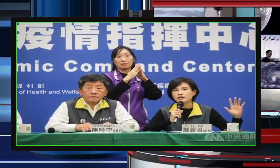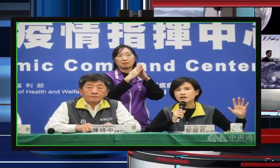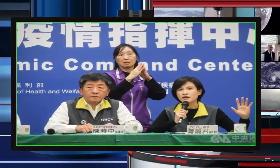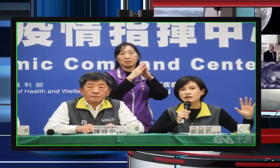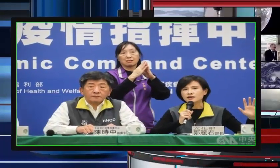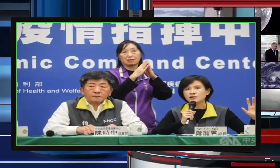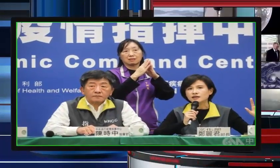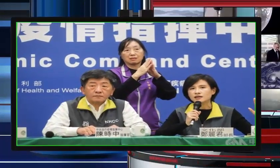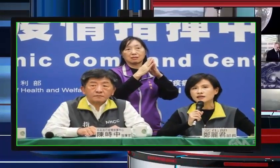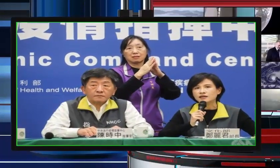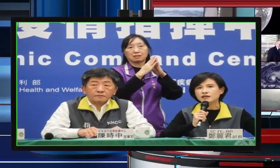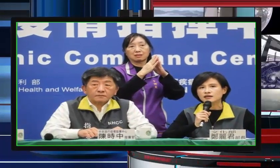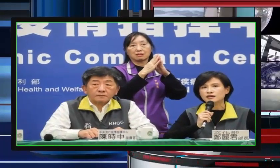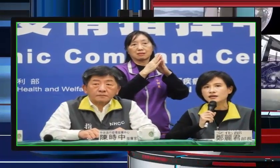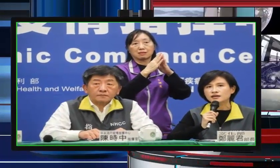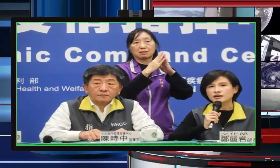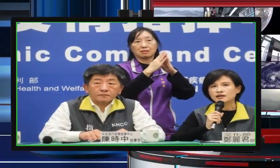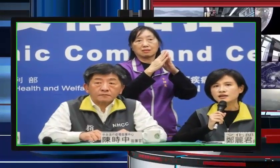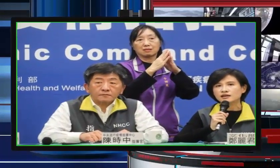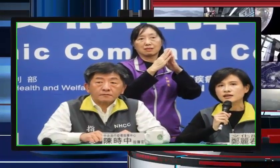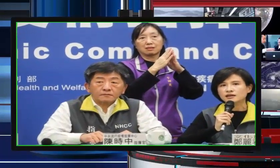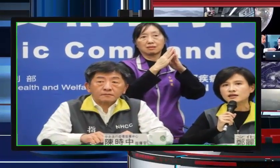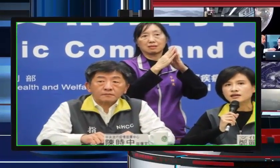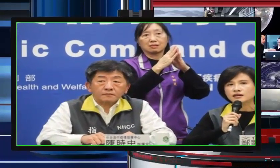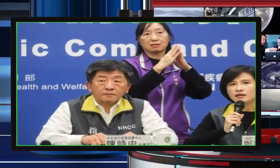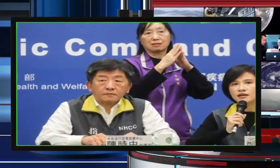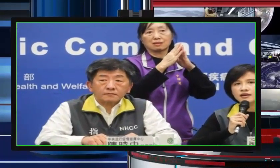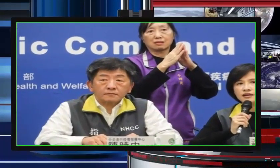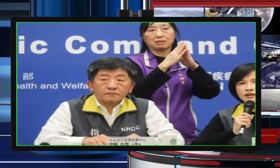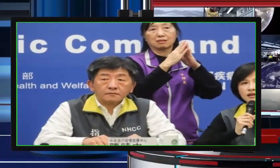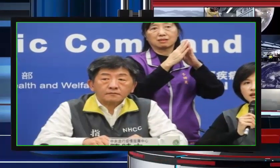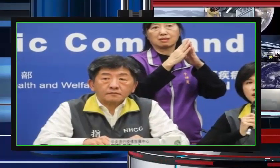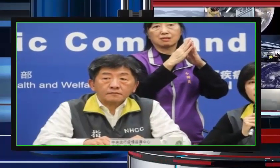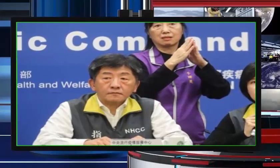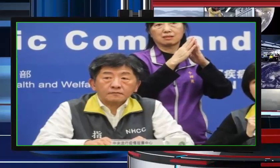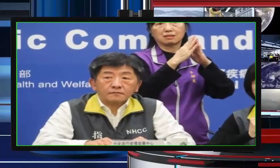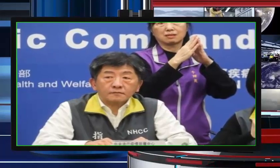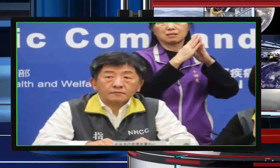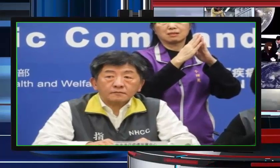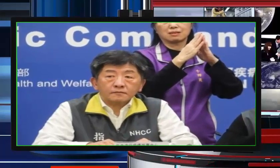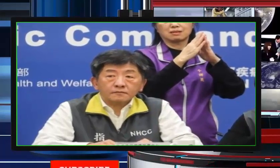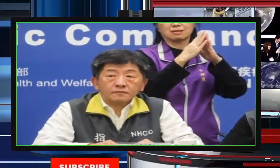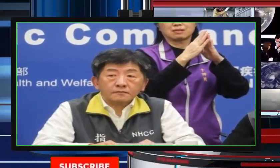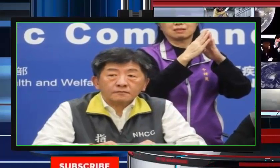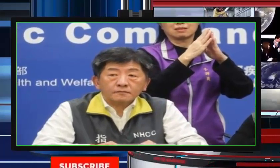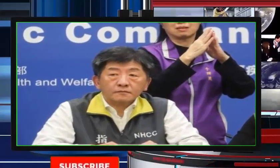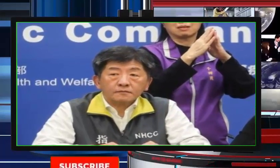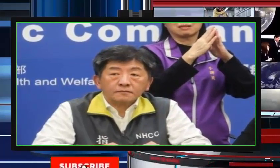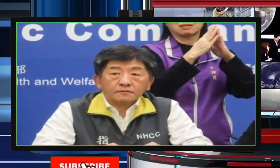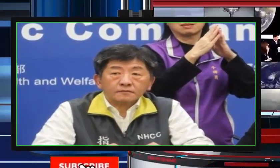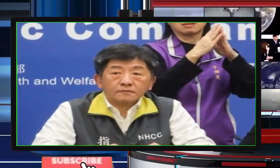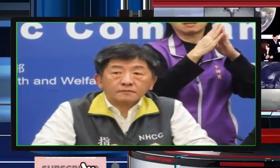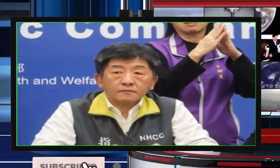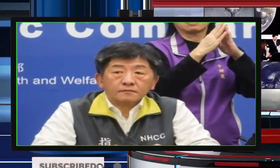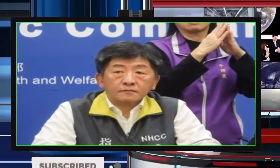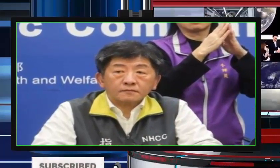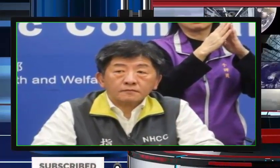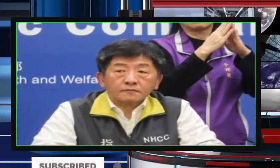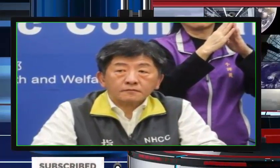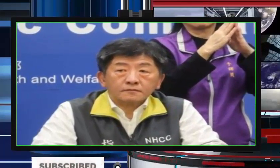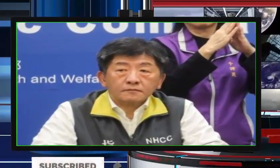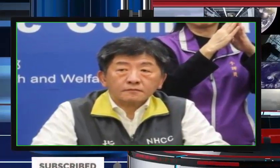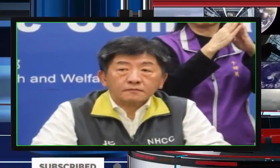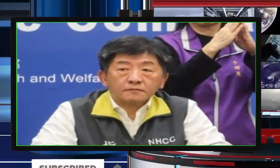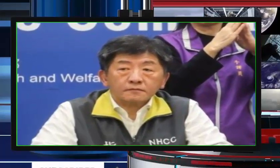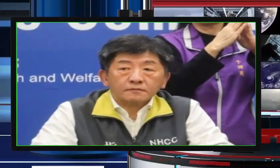保安世界确诊澳洲演奏家曾台北演出国家音乐厅闭馆。名外